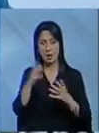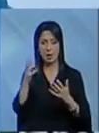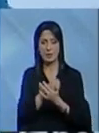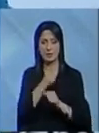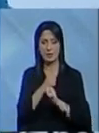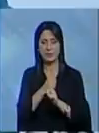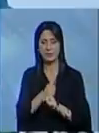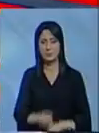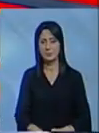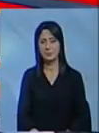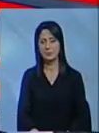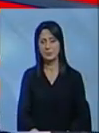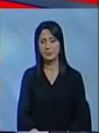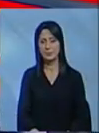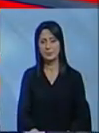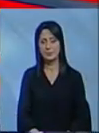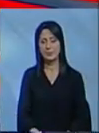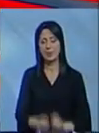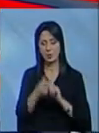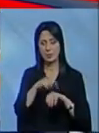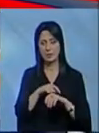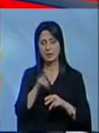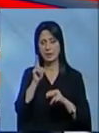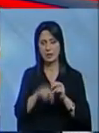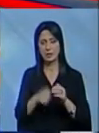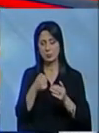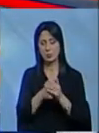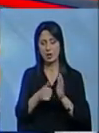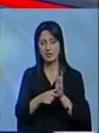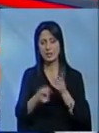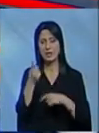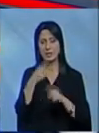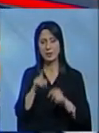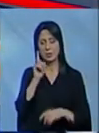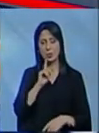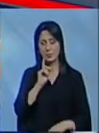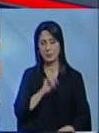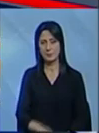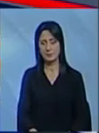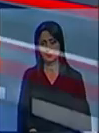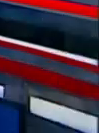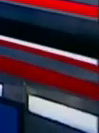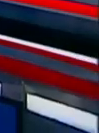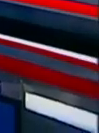გამარჯვებამდე მივიყვანოთ. მომბე ამ დროისთვის დასრულებულია, მე 15 საათს დაგიბრუნდებით დროებით.